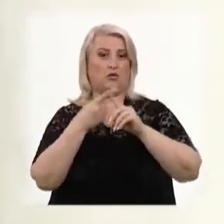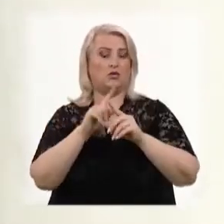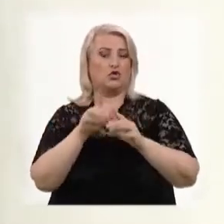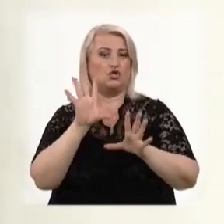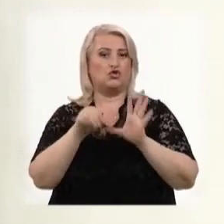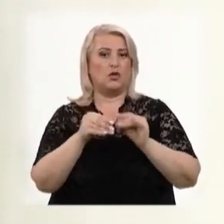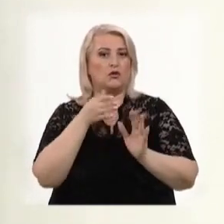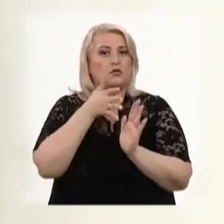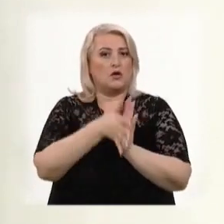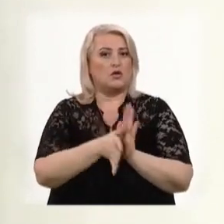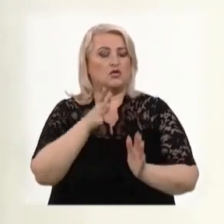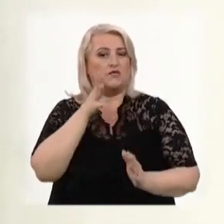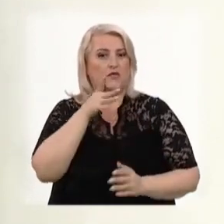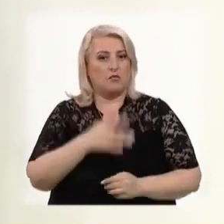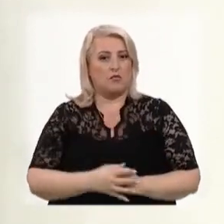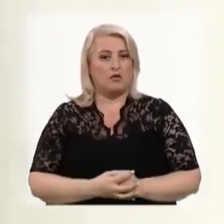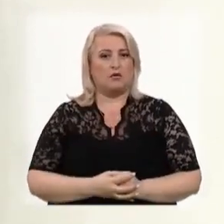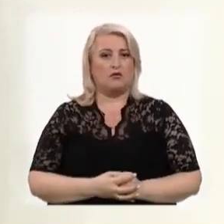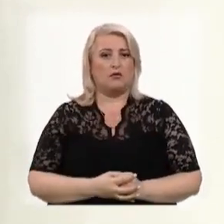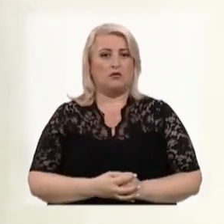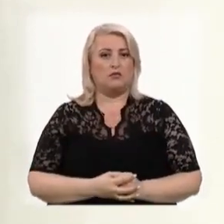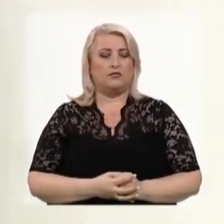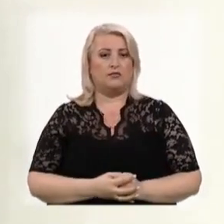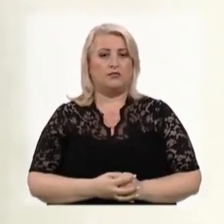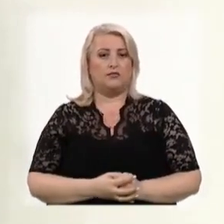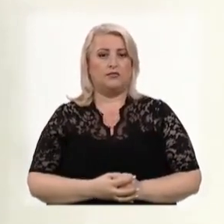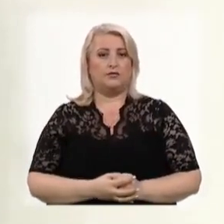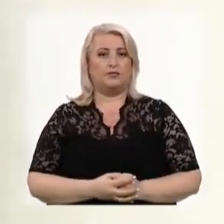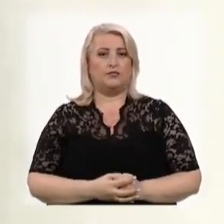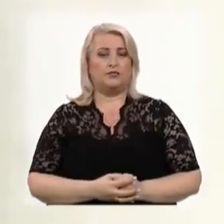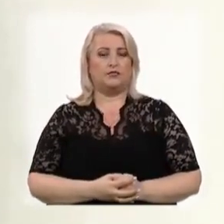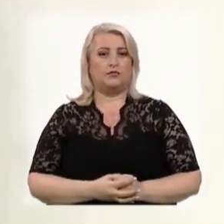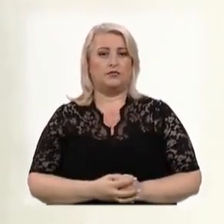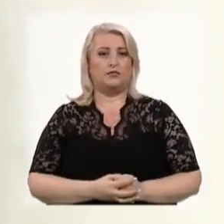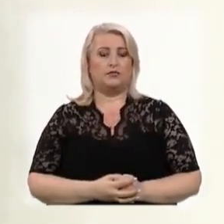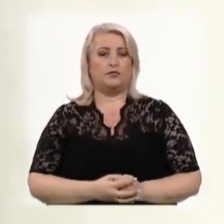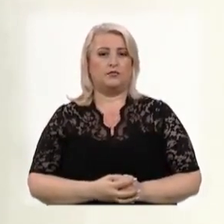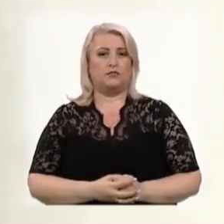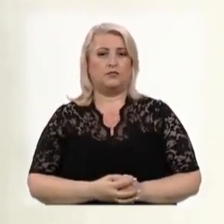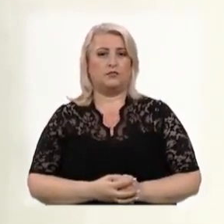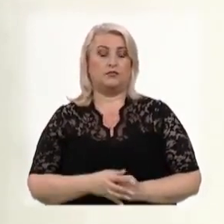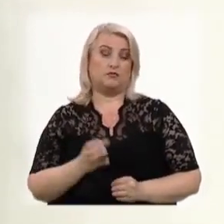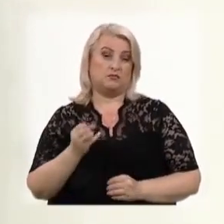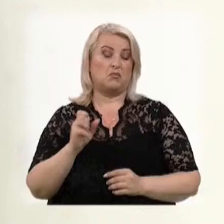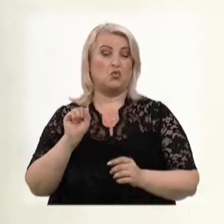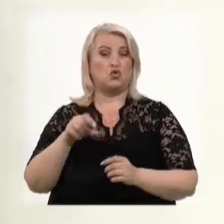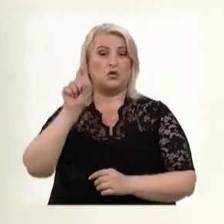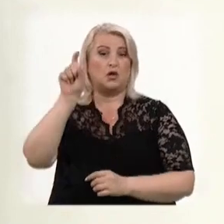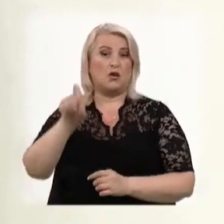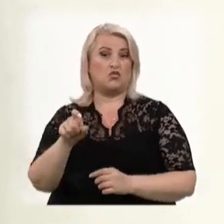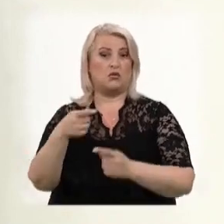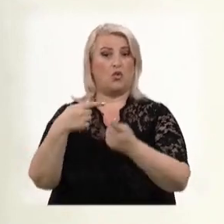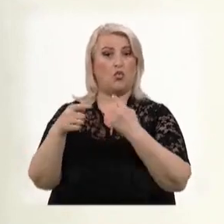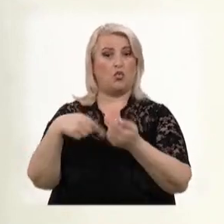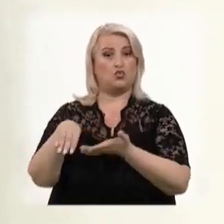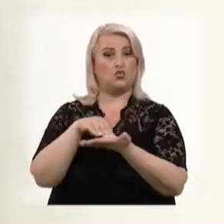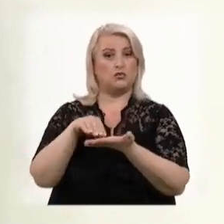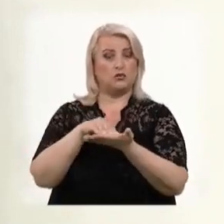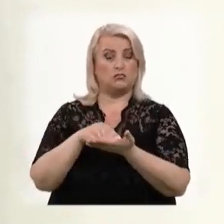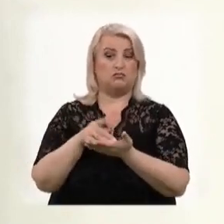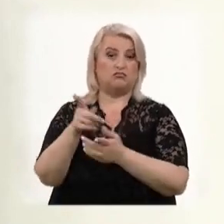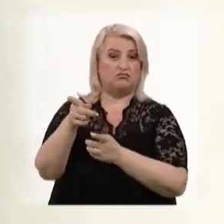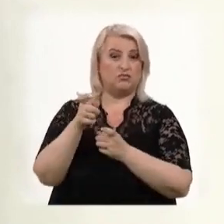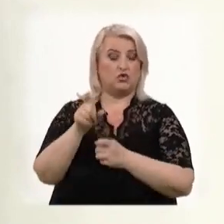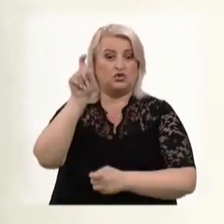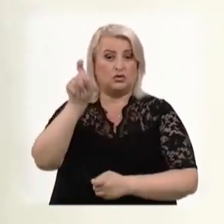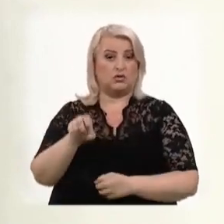dai de cel mijloc o sursă este consultanții Deci ai luat un specialist